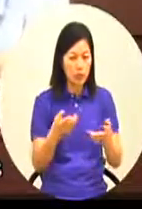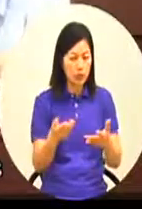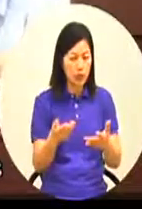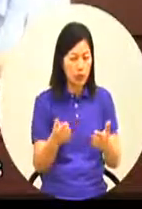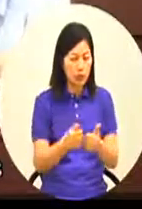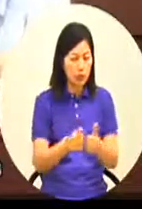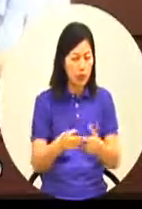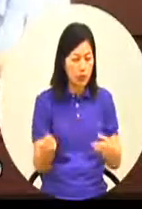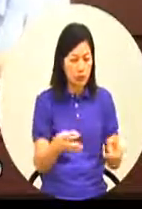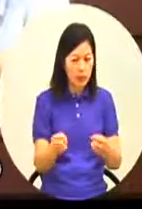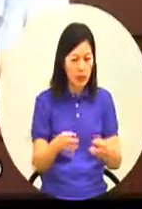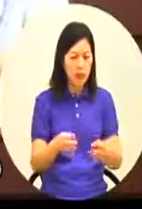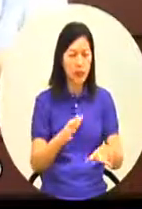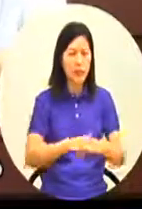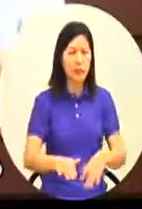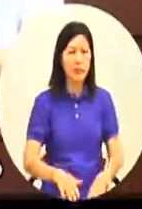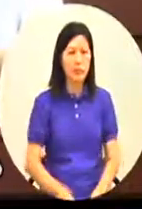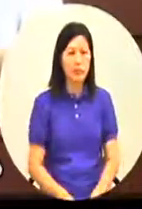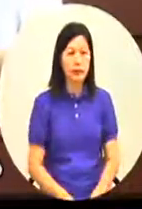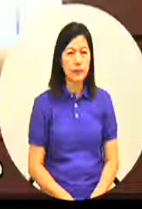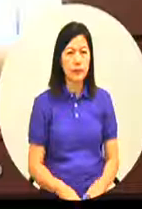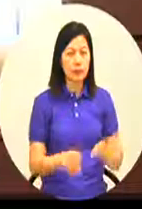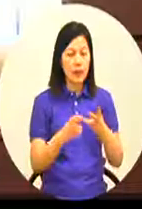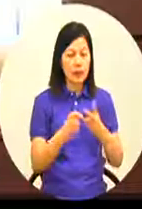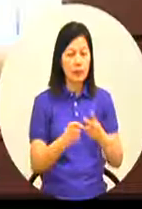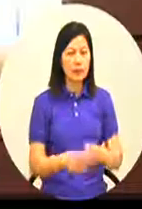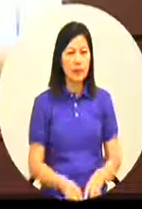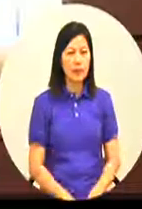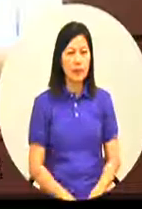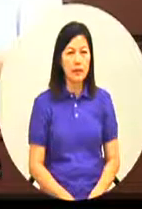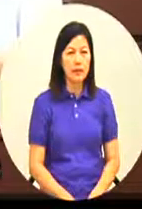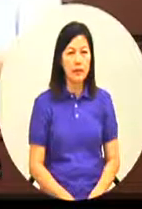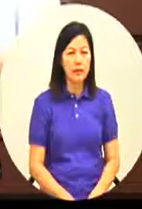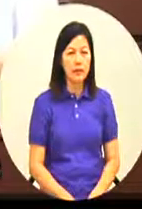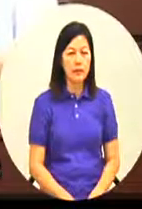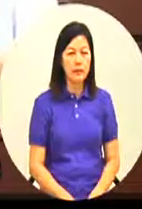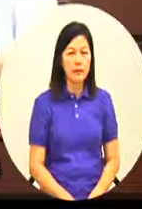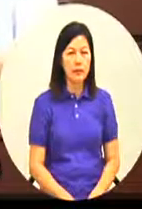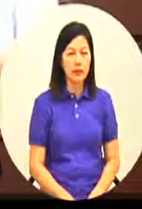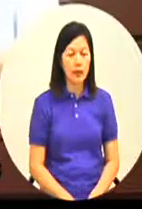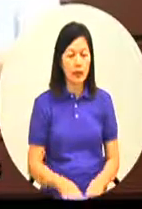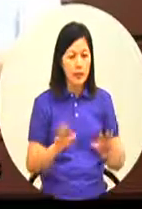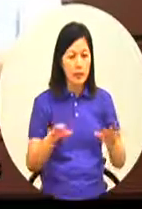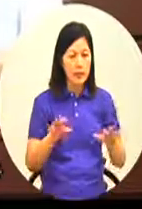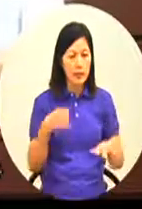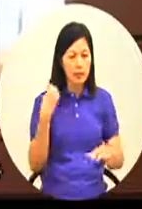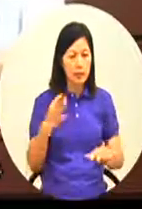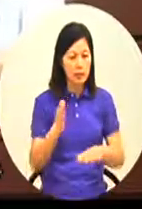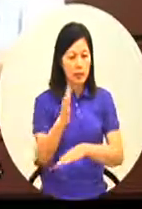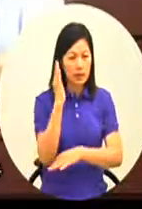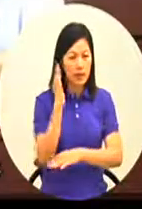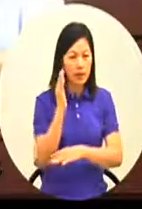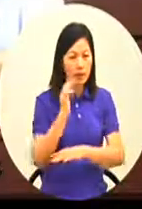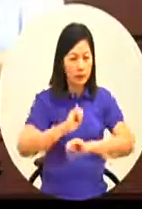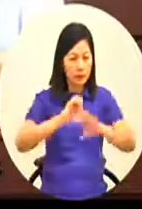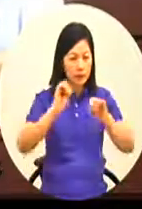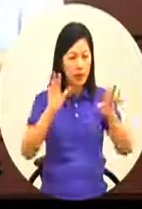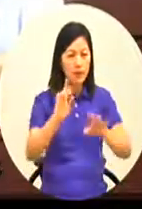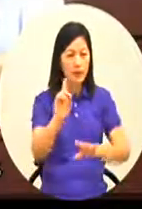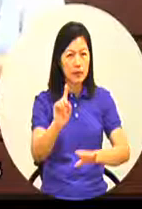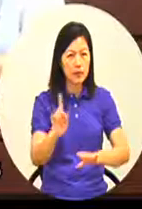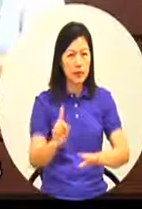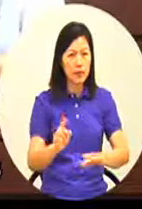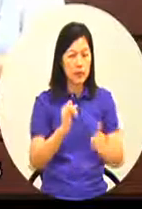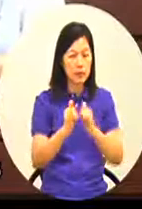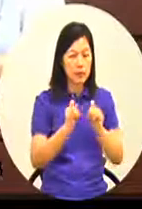那第三个部分大概就是议员问到所谓的目前新政府在极力在大推的所谓的社会住